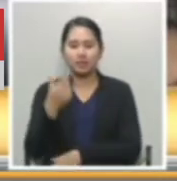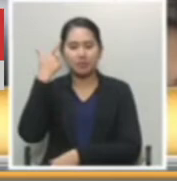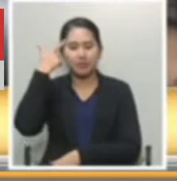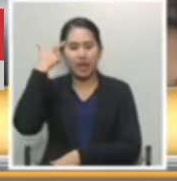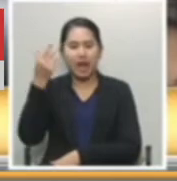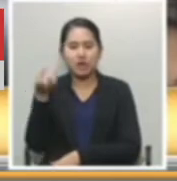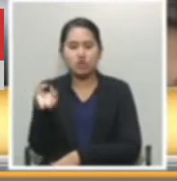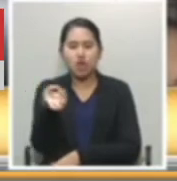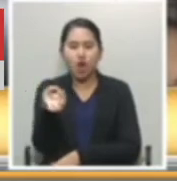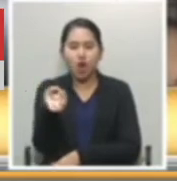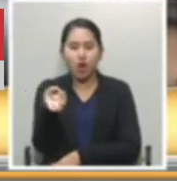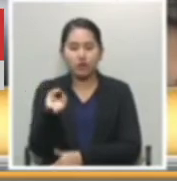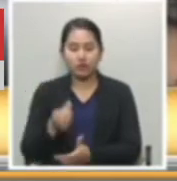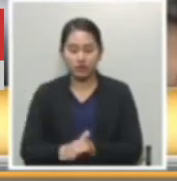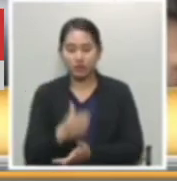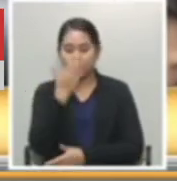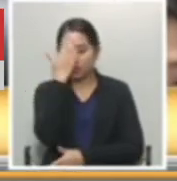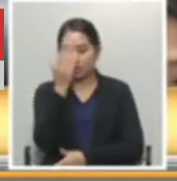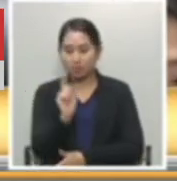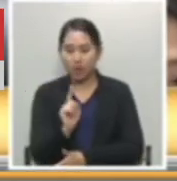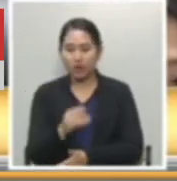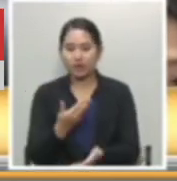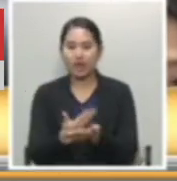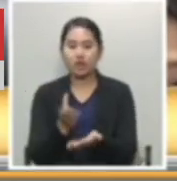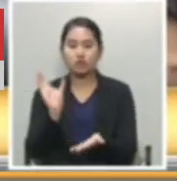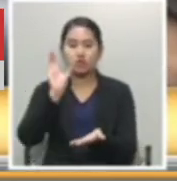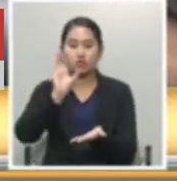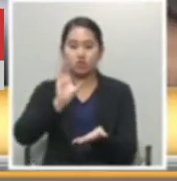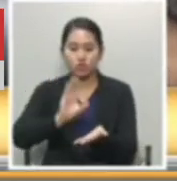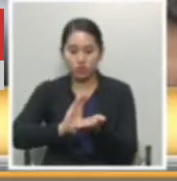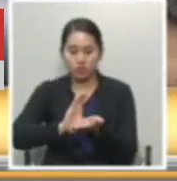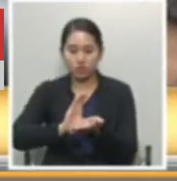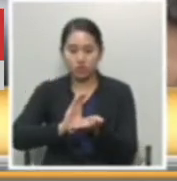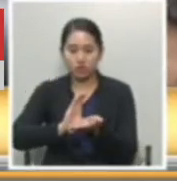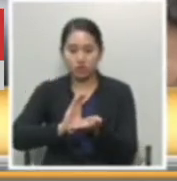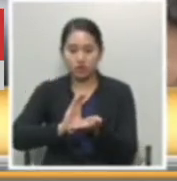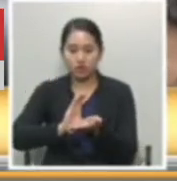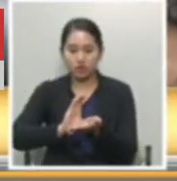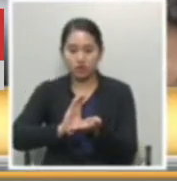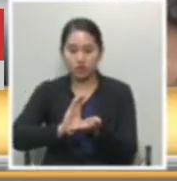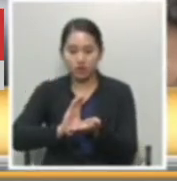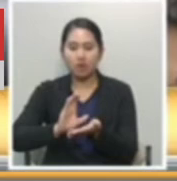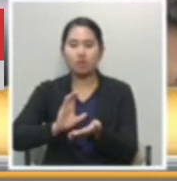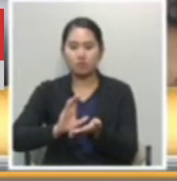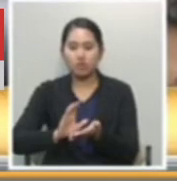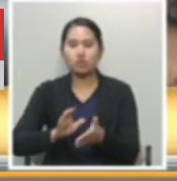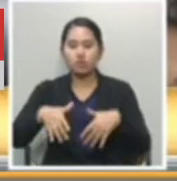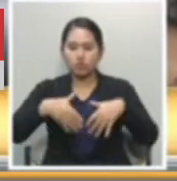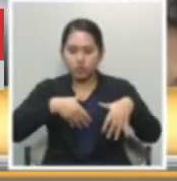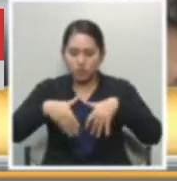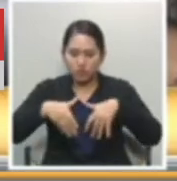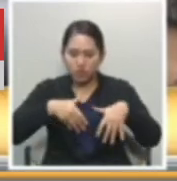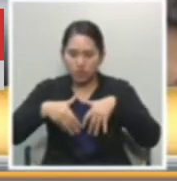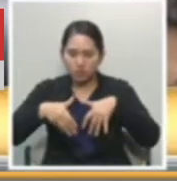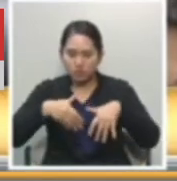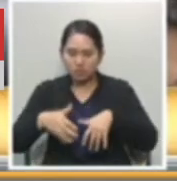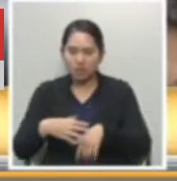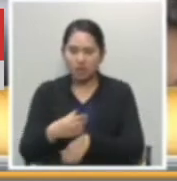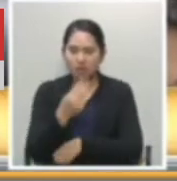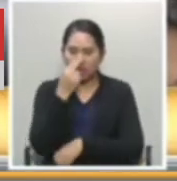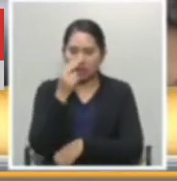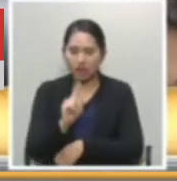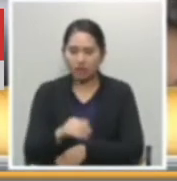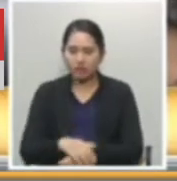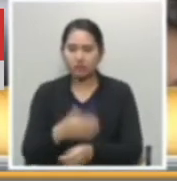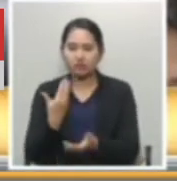งหนึ่งเพราะมันเป็นการลงทุนที่ไม่ได้ทำให้พี่น้องประชาชนเห็นอนาคตครับประชาชนไม่ได้เห็นเลยว่าเมื่อใช้เ